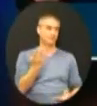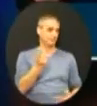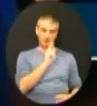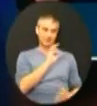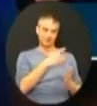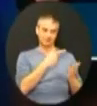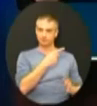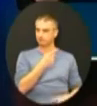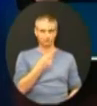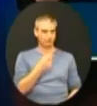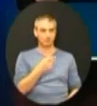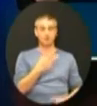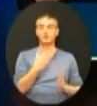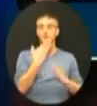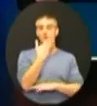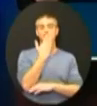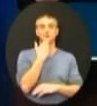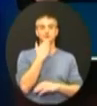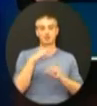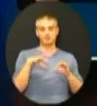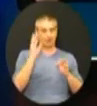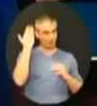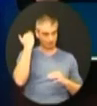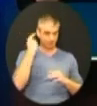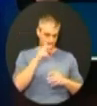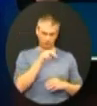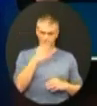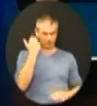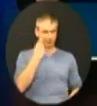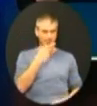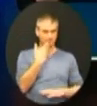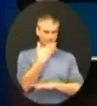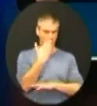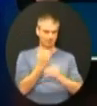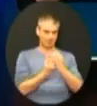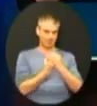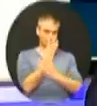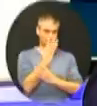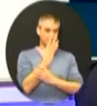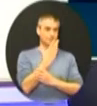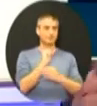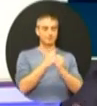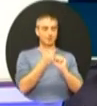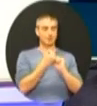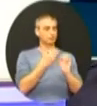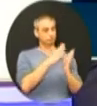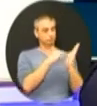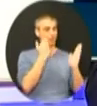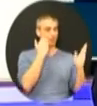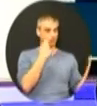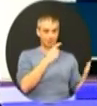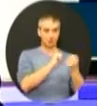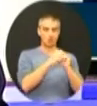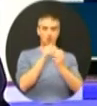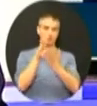הפרק דם כל מדינת ישראל בחרה בזמנו הי הסוגיה הייתה כשהמדינה מדינת ישראל הוקמה אם ללת למודל האמריקאי או